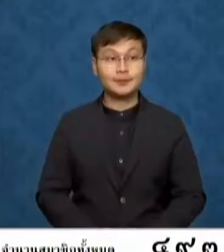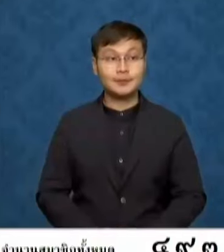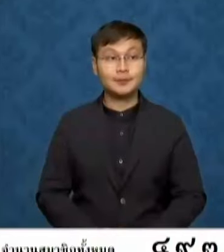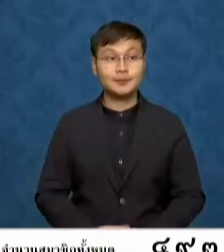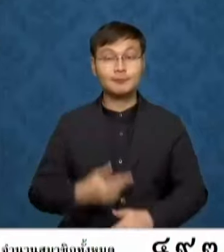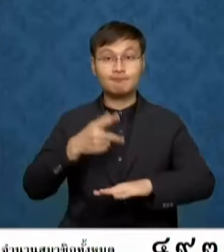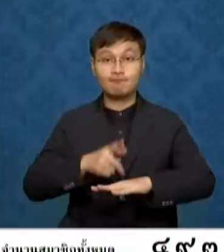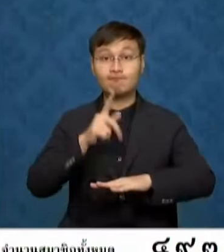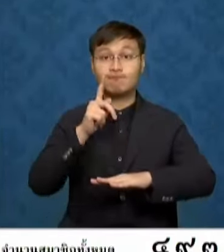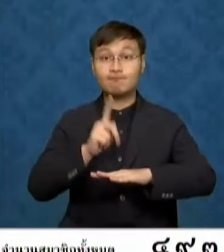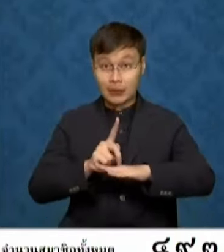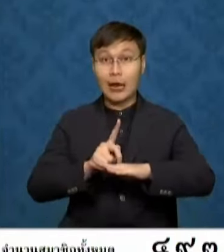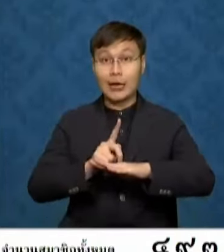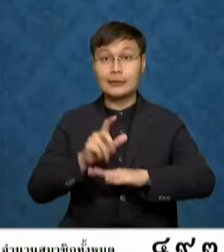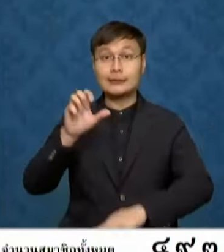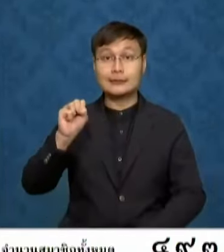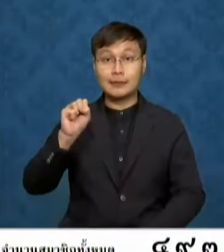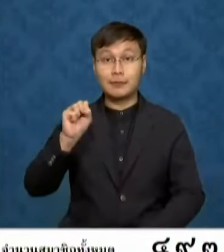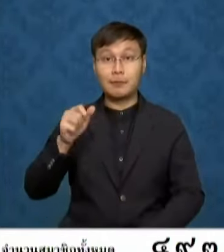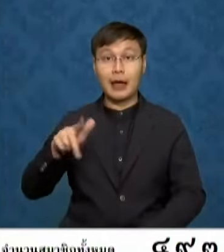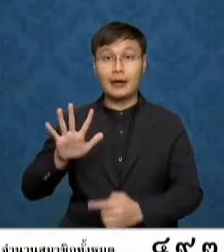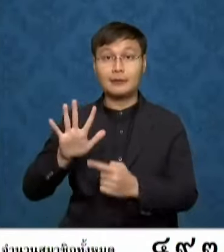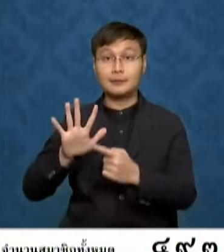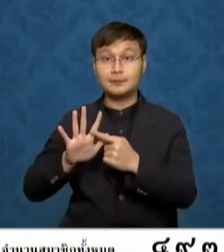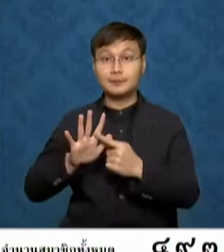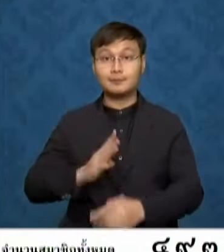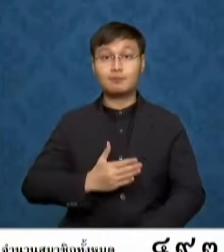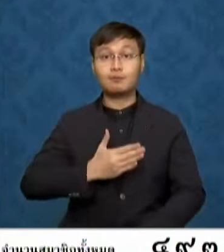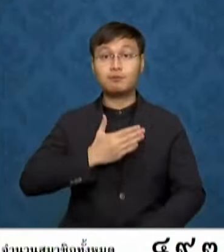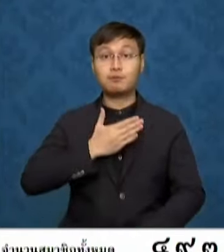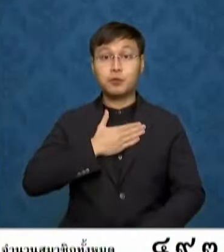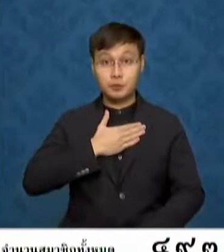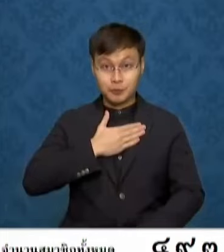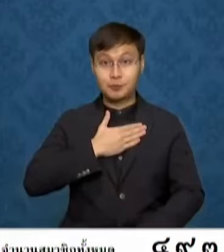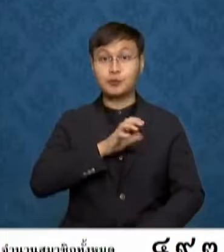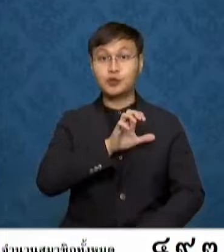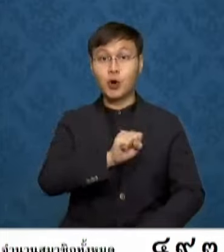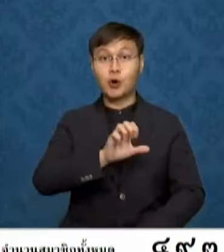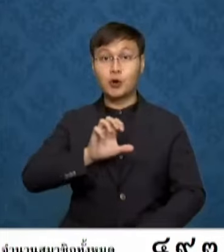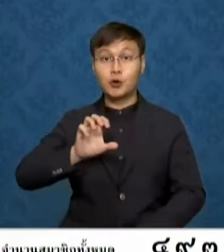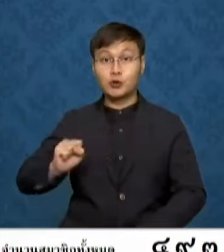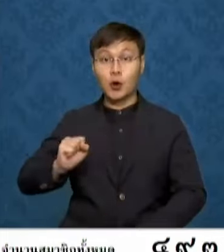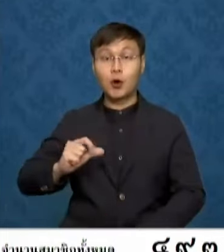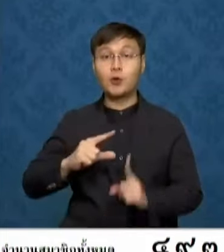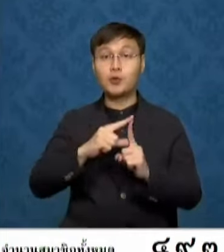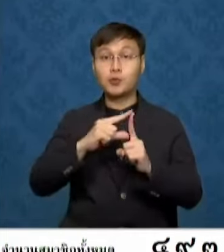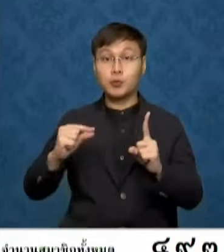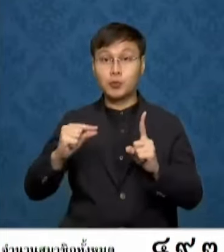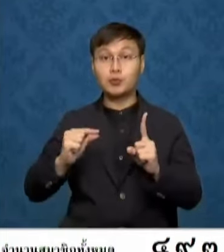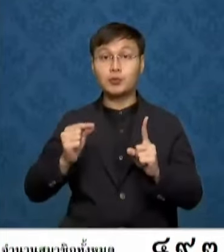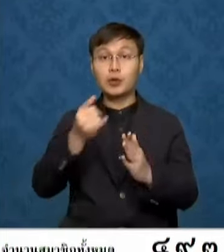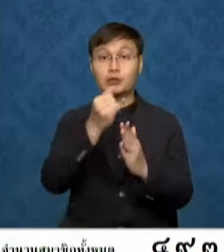เรียนท่านประธานสภาผู้แทนราษฎรที่เคารพครับผมเชตะวันเตือประโคนส.สพรรคประชาชนจังหวัด